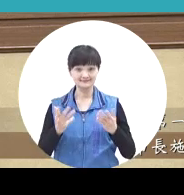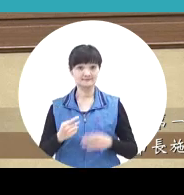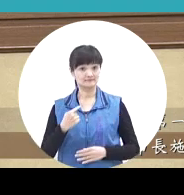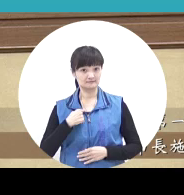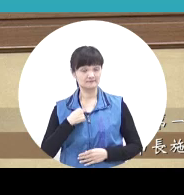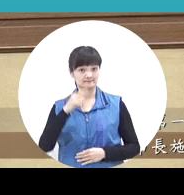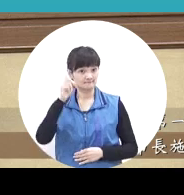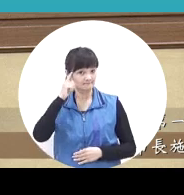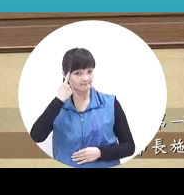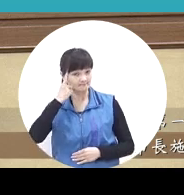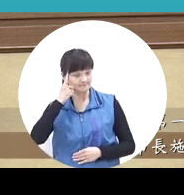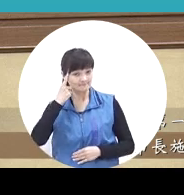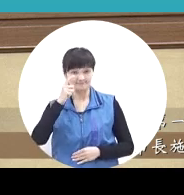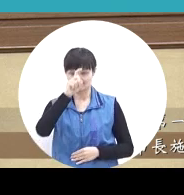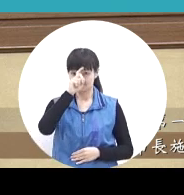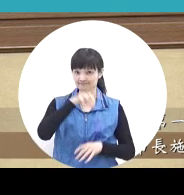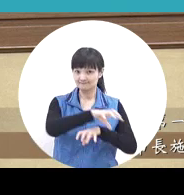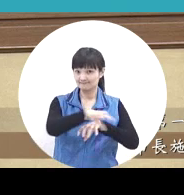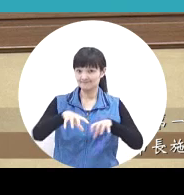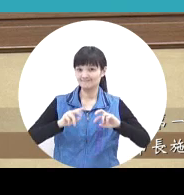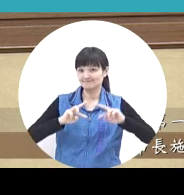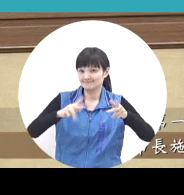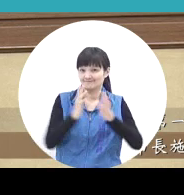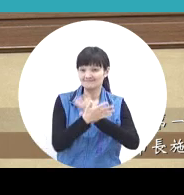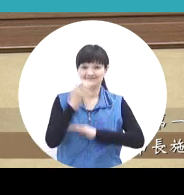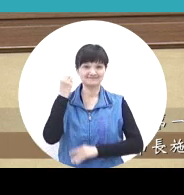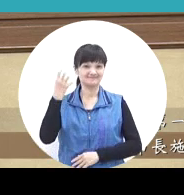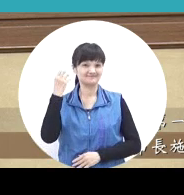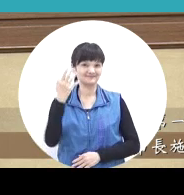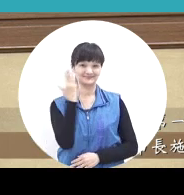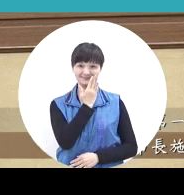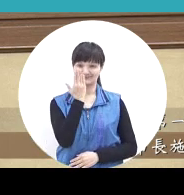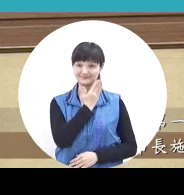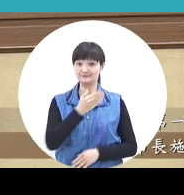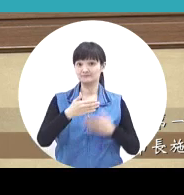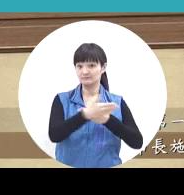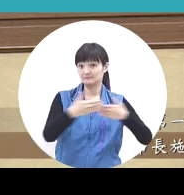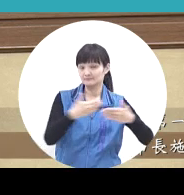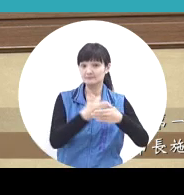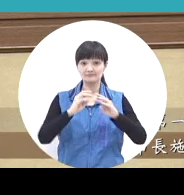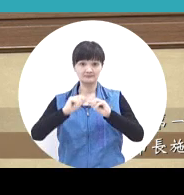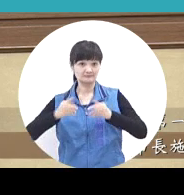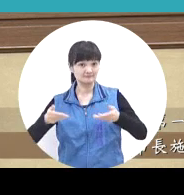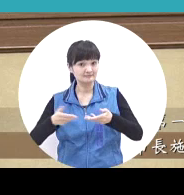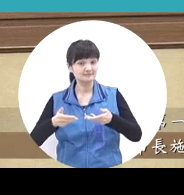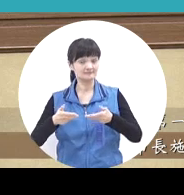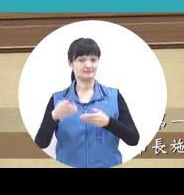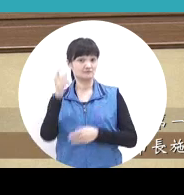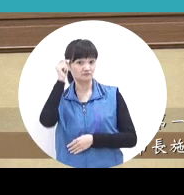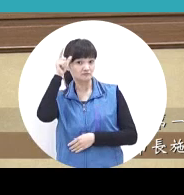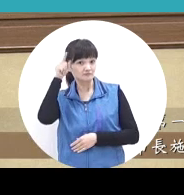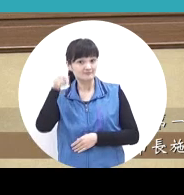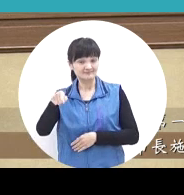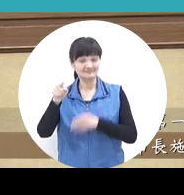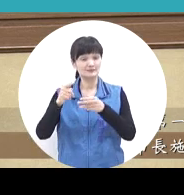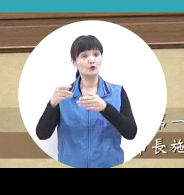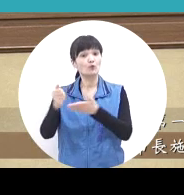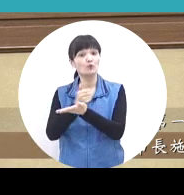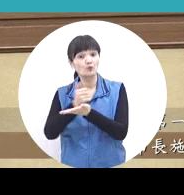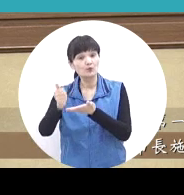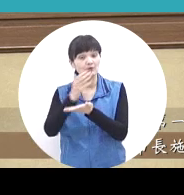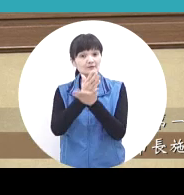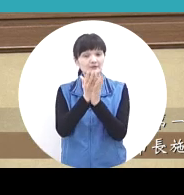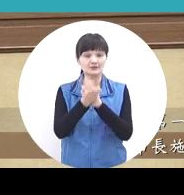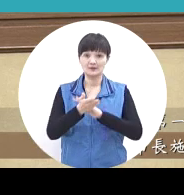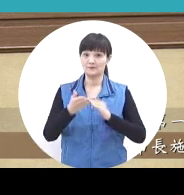转城市，让城市美学、交通设施、土地开发、智慧运输改善市民生活的品质，让